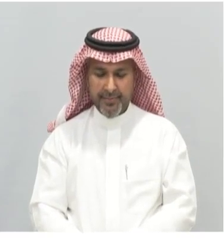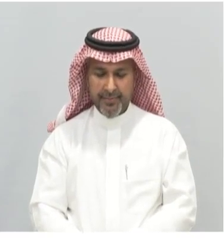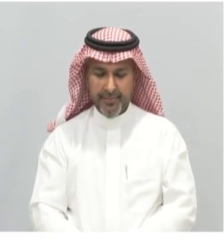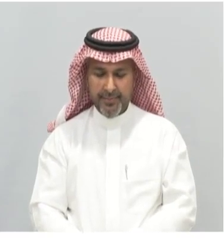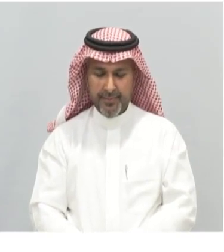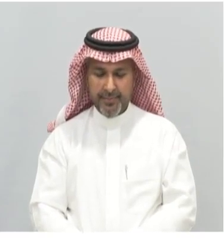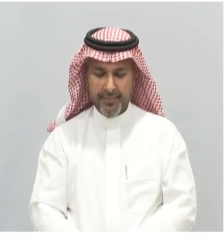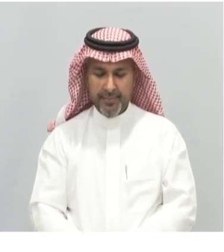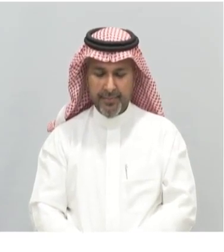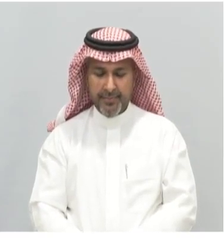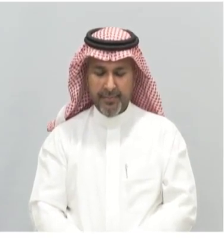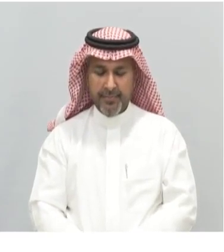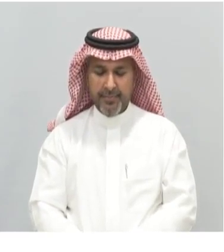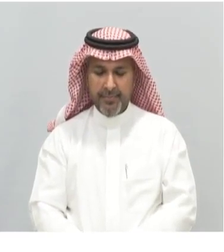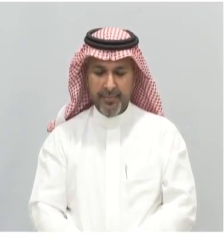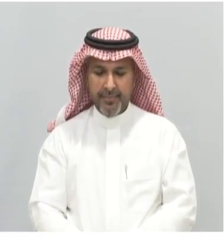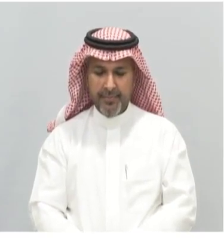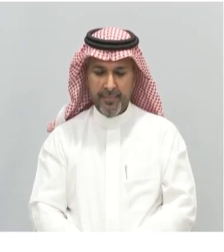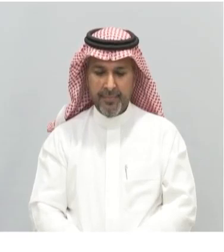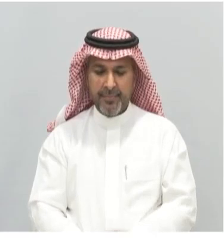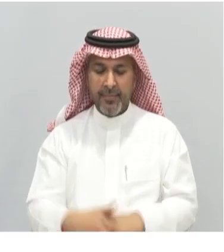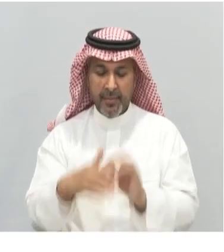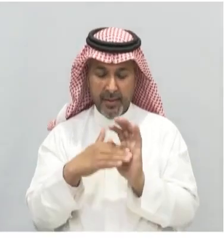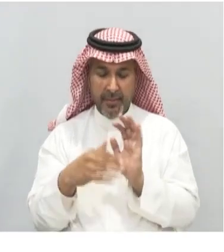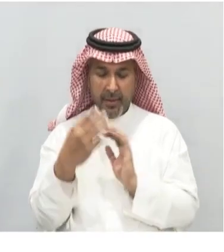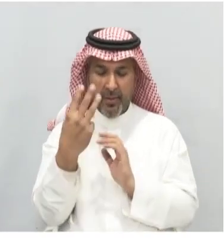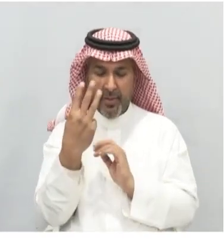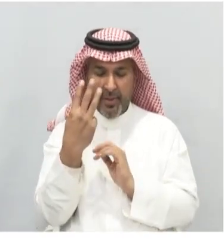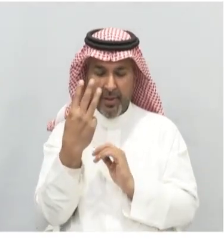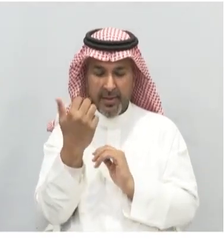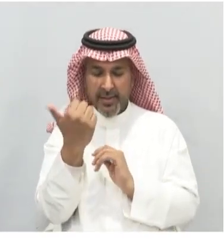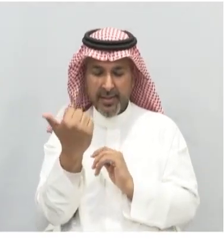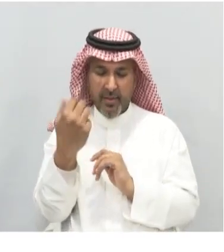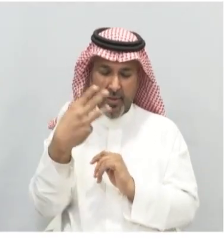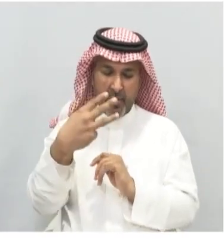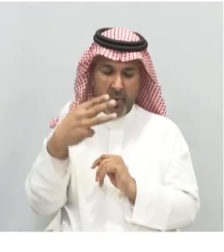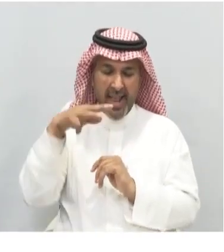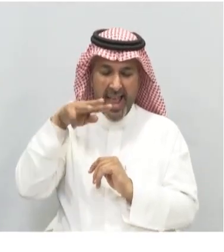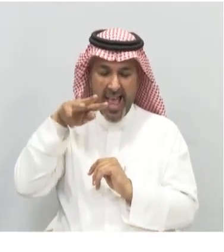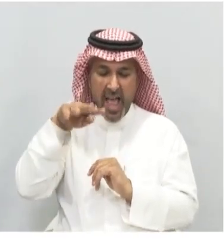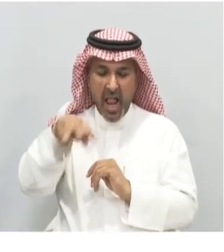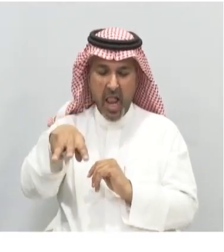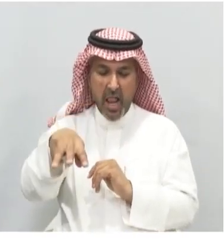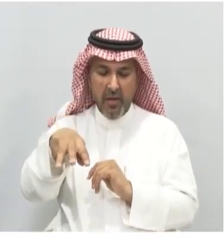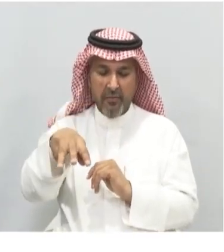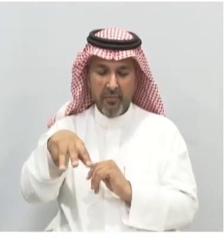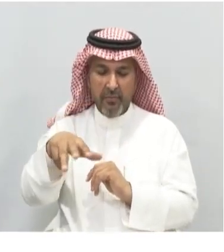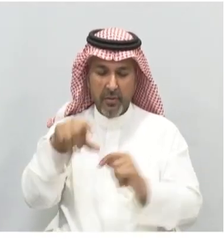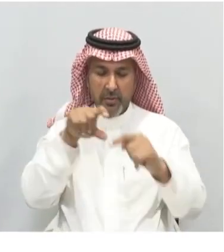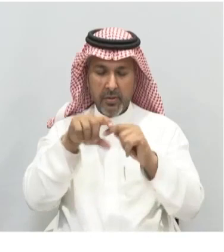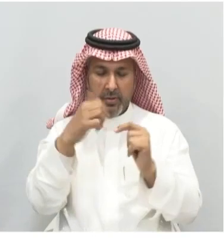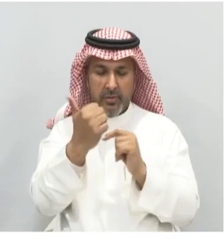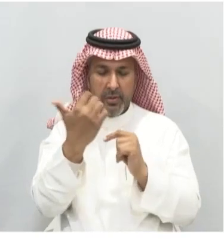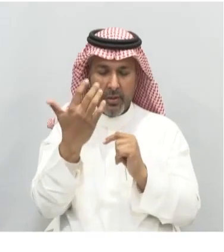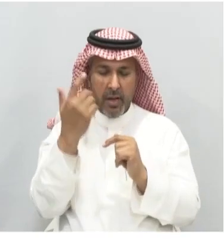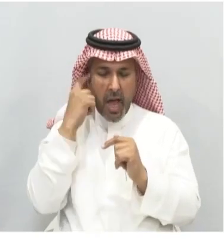3600 فاضيف الى الاجابه صفرين فتكون 600 طيب 36000 تقسيم 6 يا ابطال ما رايكم